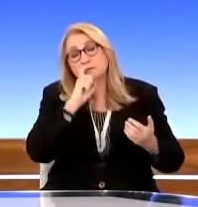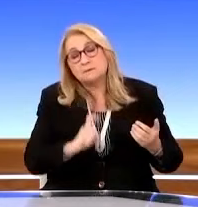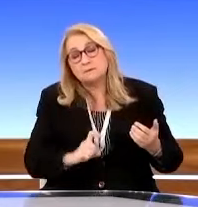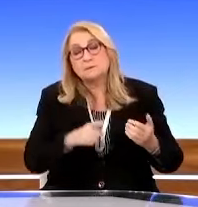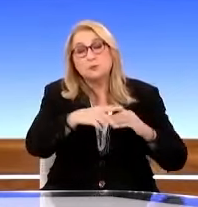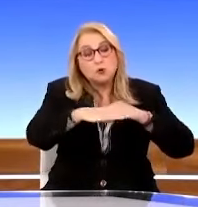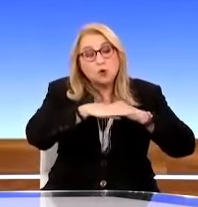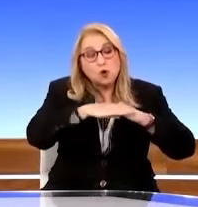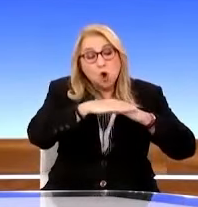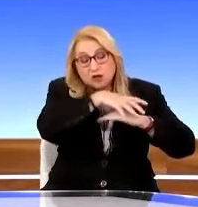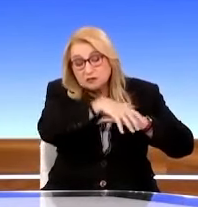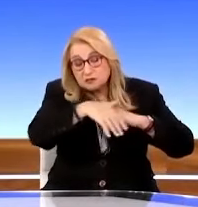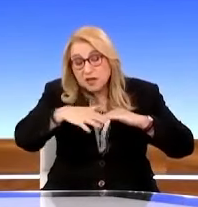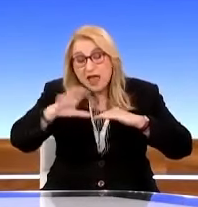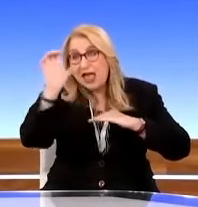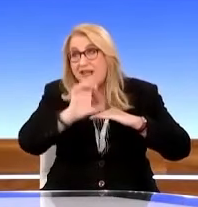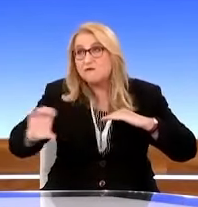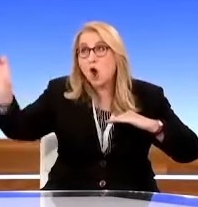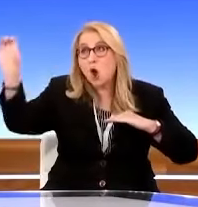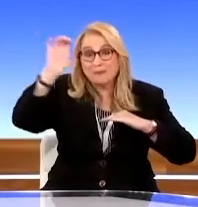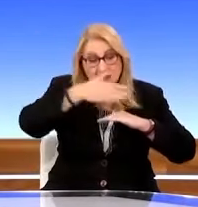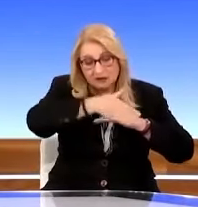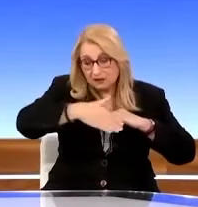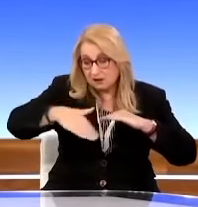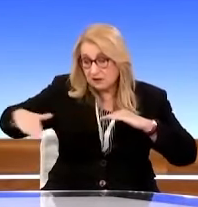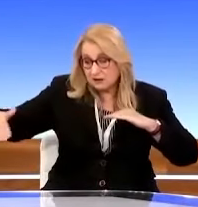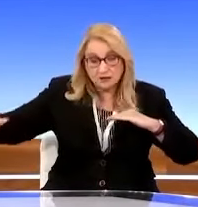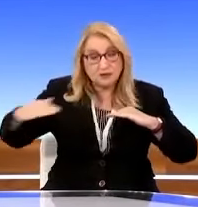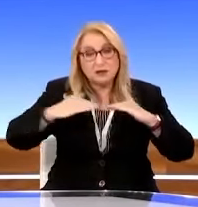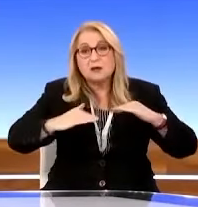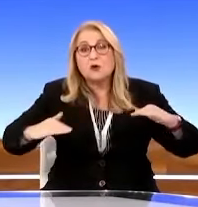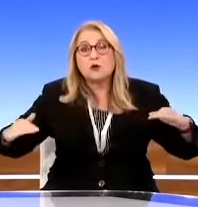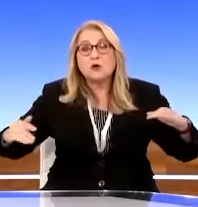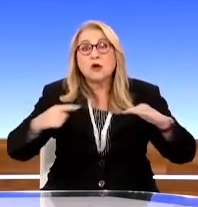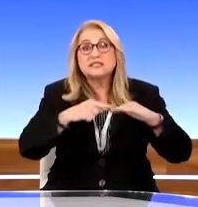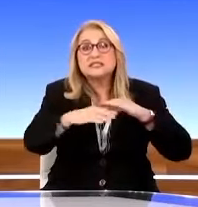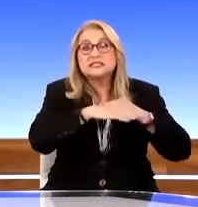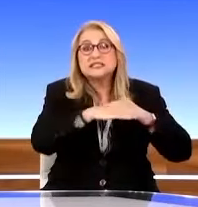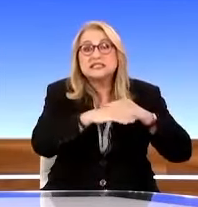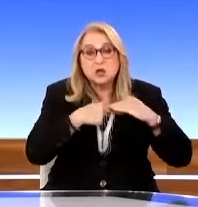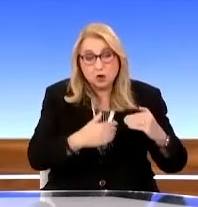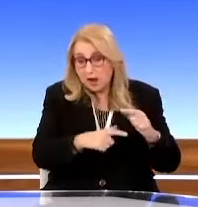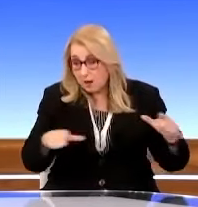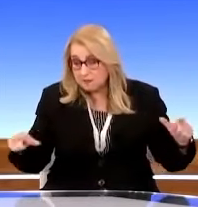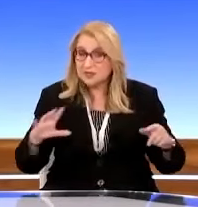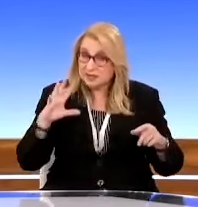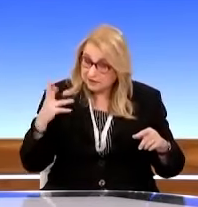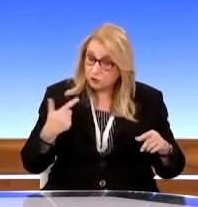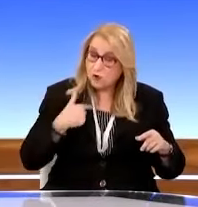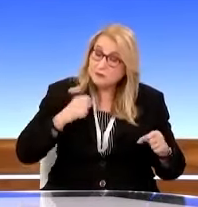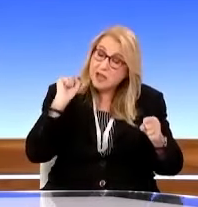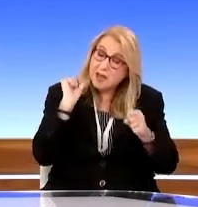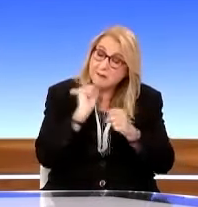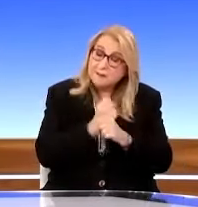εξωτερικά σύνορα της Ευρωπαϊκής Ένωσης. Γι' αυτό και στην αναθεώρηση του πολυετού δημοσιονομικού πλαισίου, η Ελλάδα επιμένει ότι